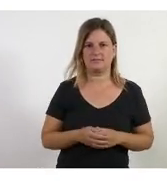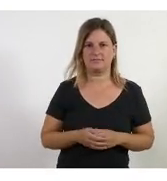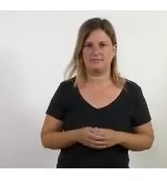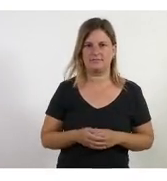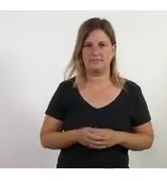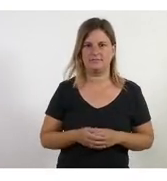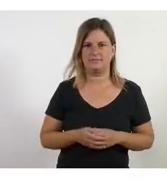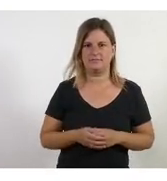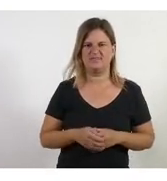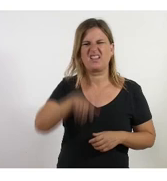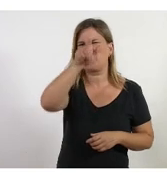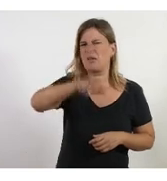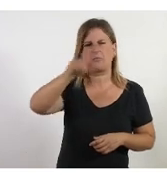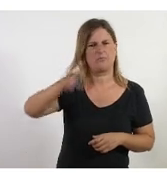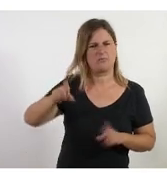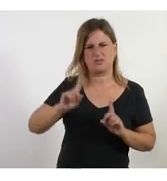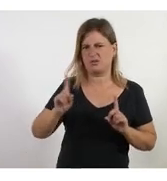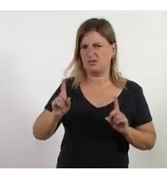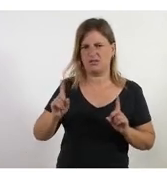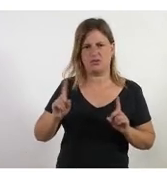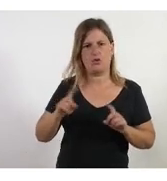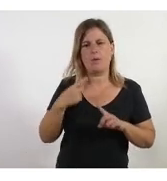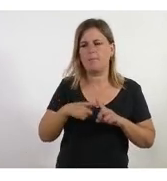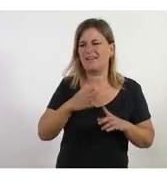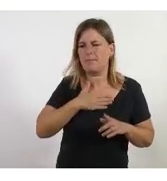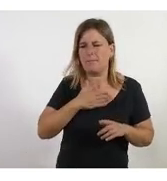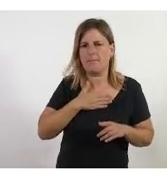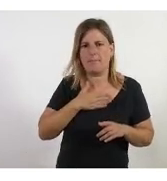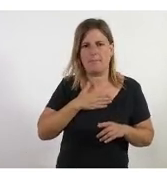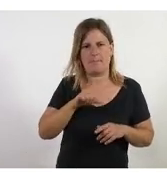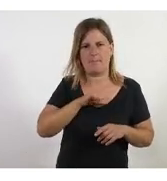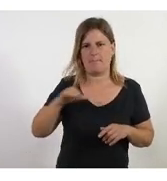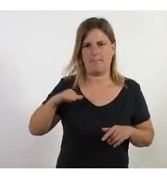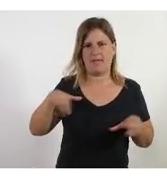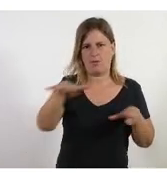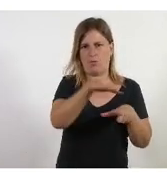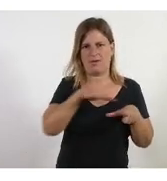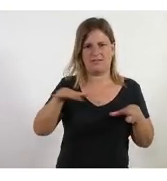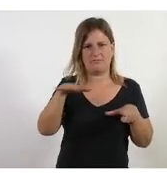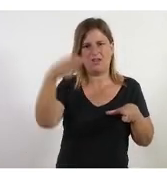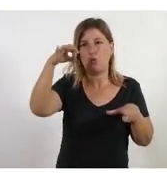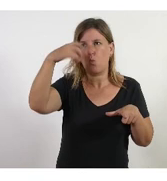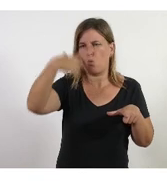No hi posis persones, perquè és el teu espai. Posa-t'hi tu, també és tu.